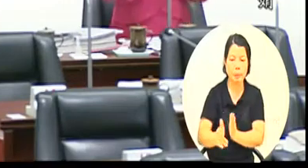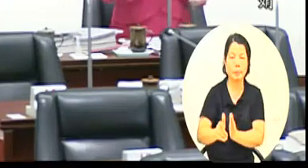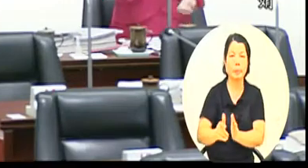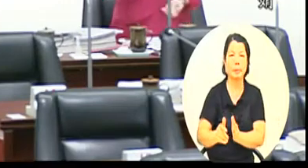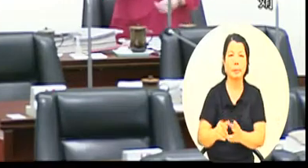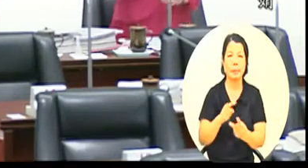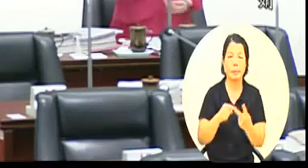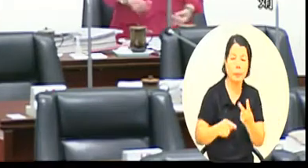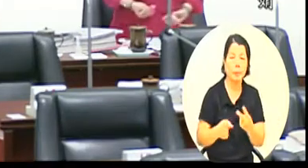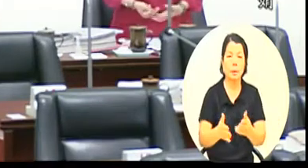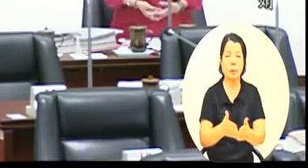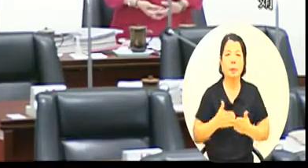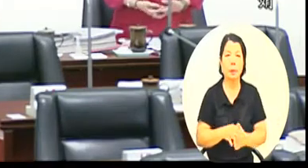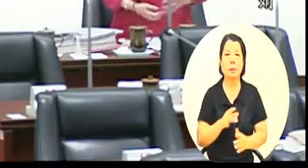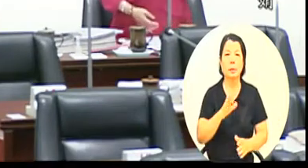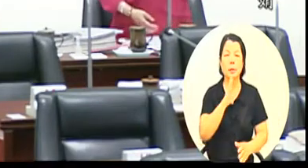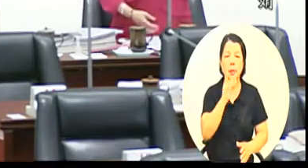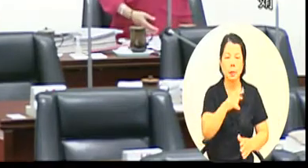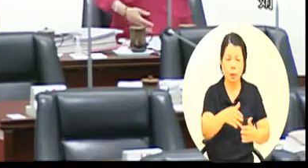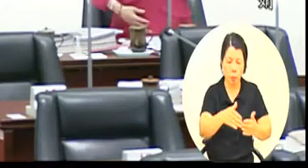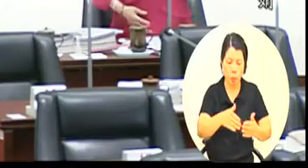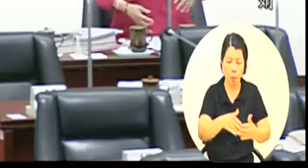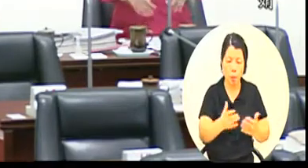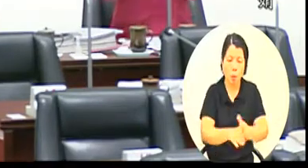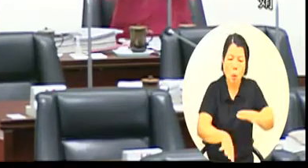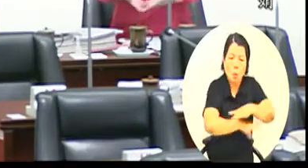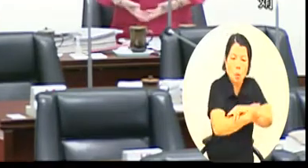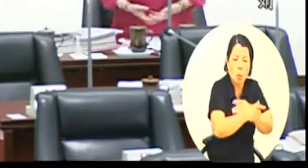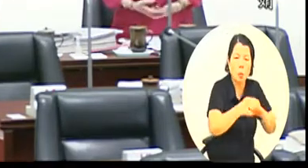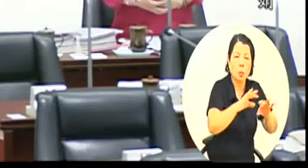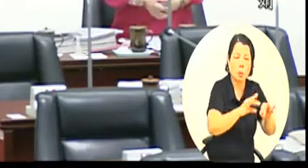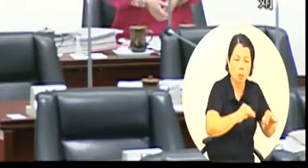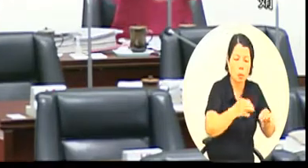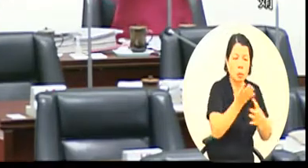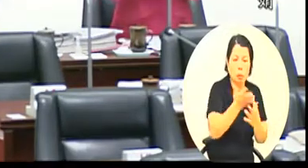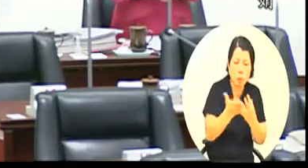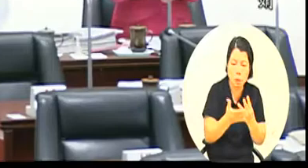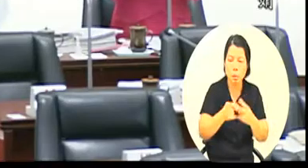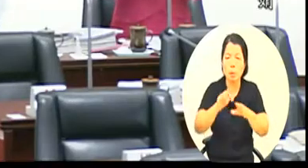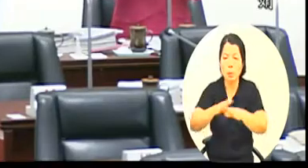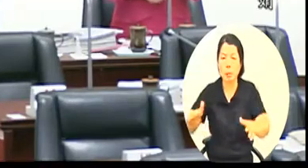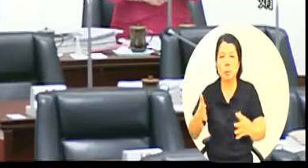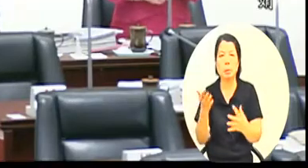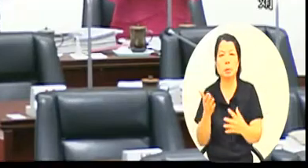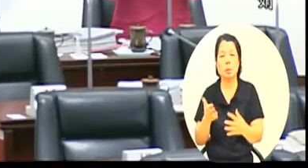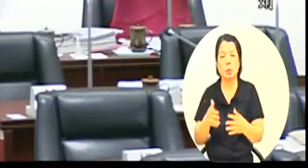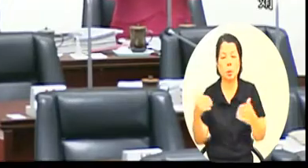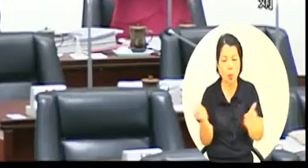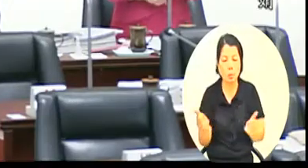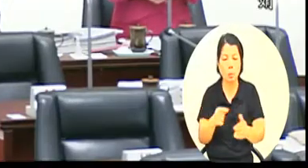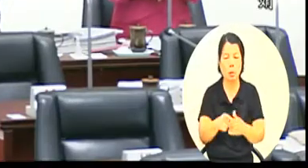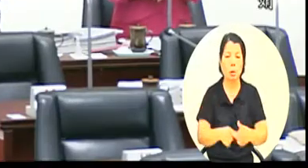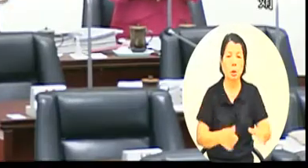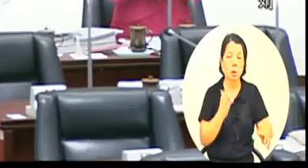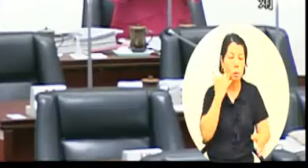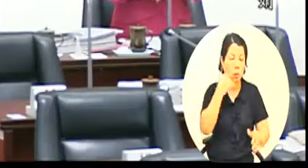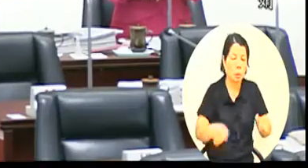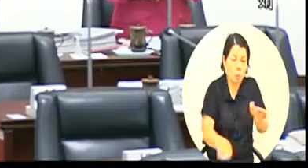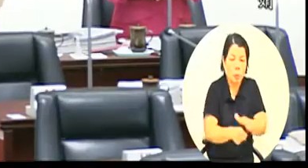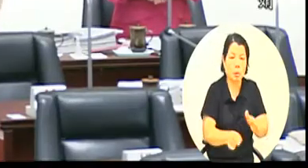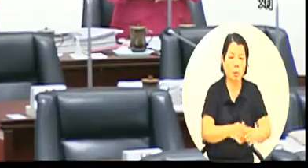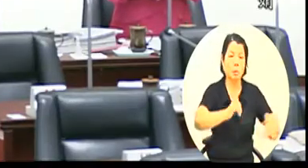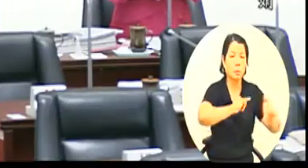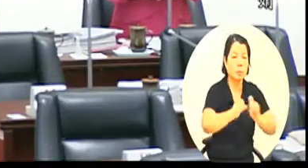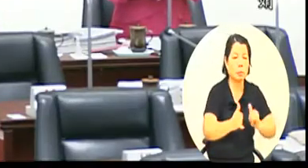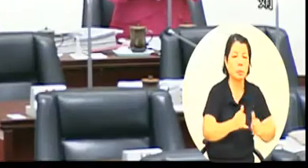在担心的就是通风的问题嘛，然后空间的问题嘛，安全的问题嘛，只要我们不违反市民的生